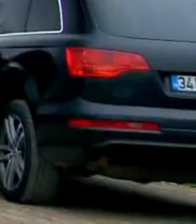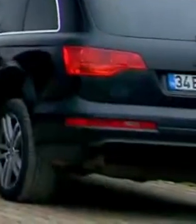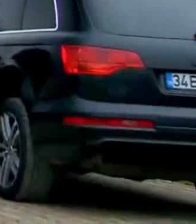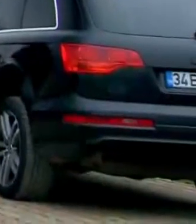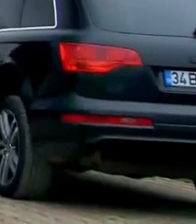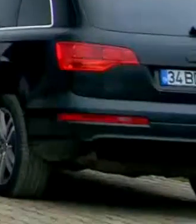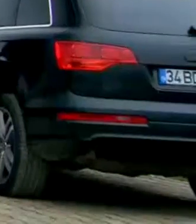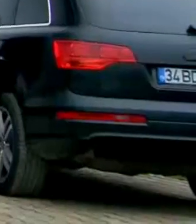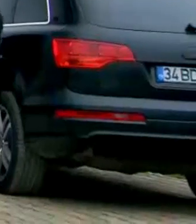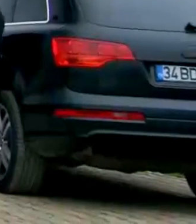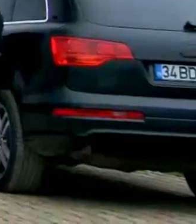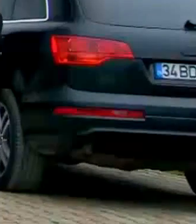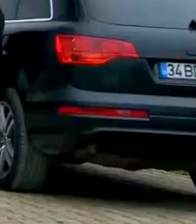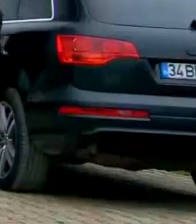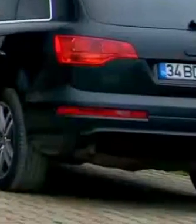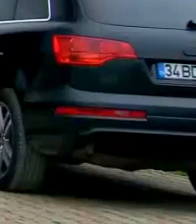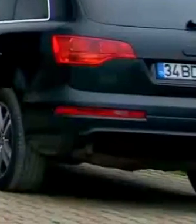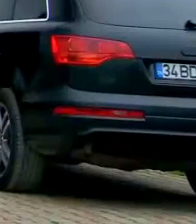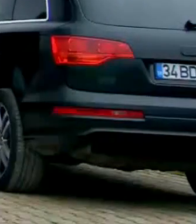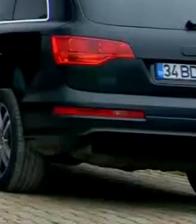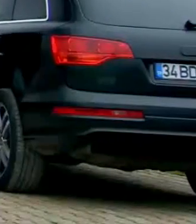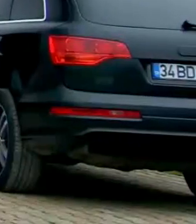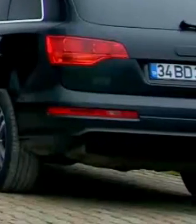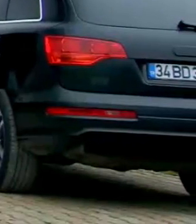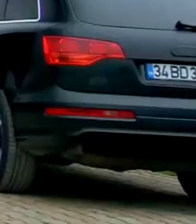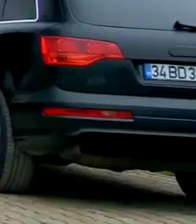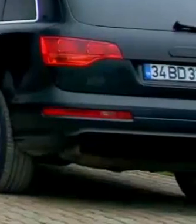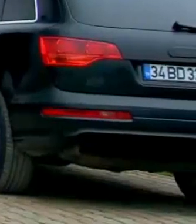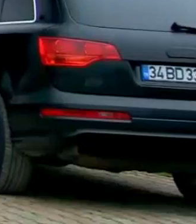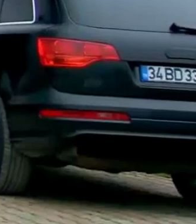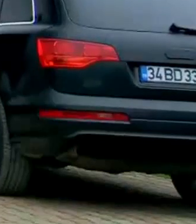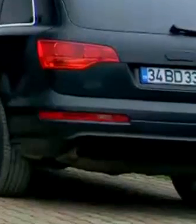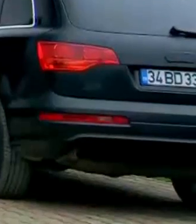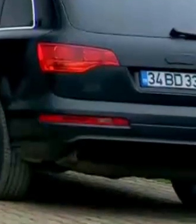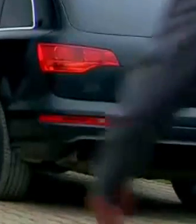aylak aylak bekliyor. Adamlar açık bahçe kapısından garaja girdiler.